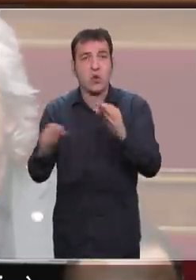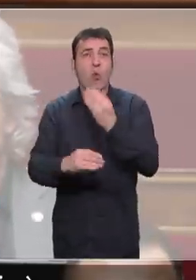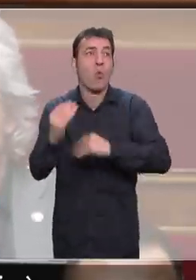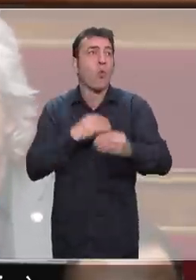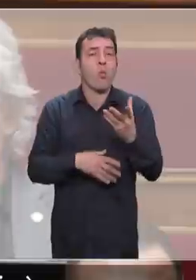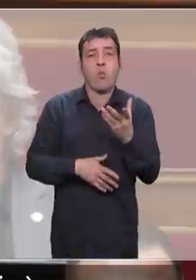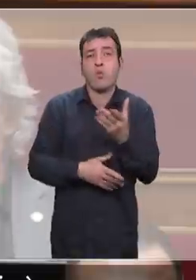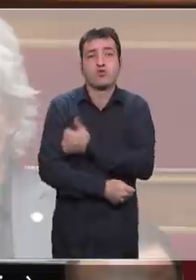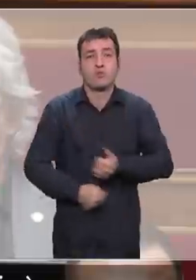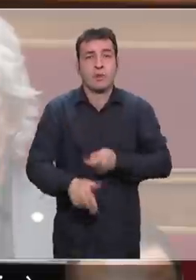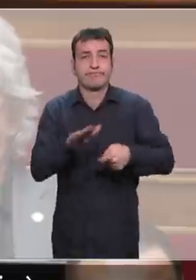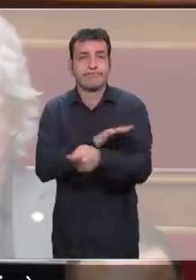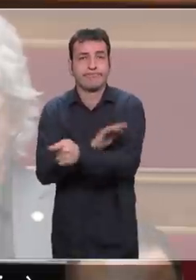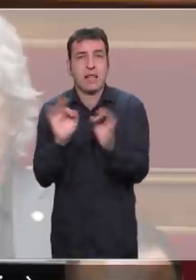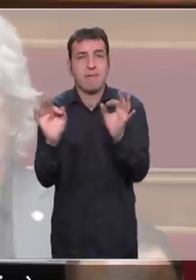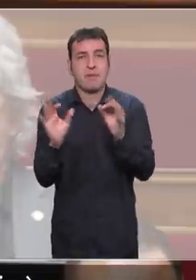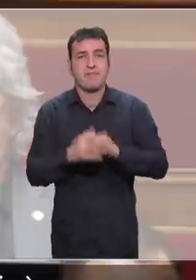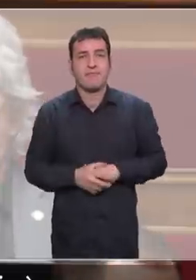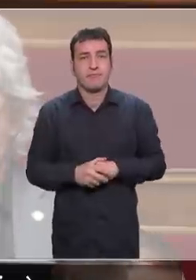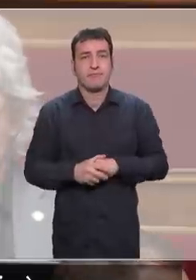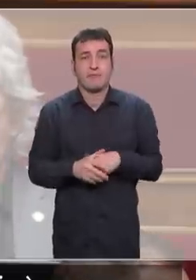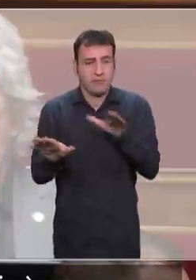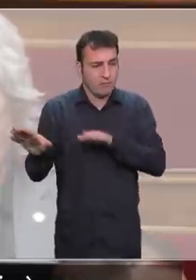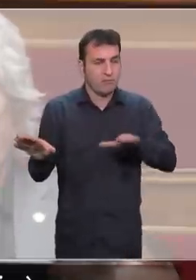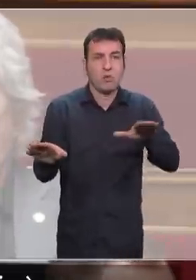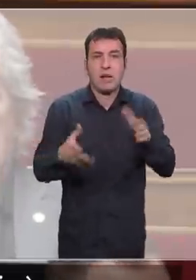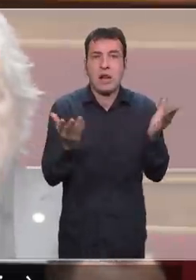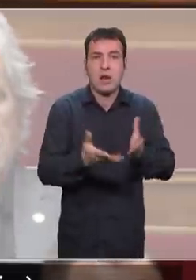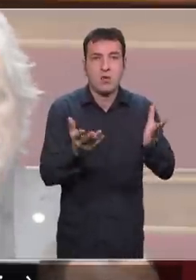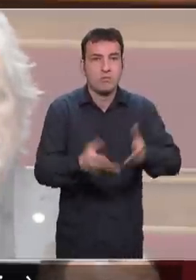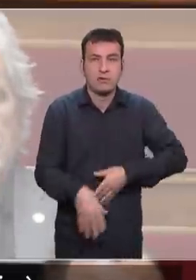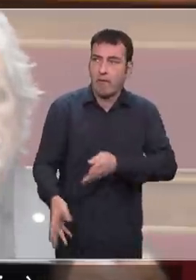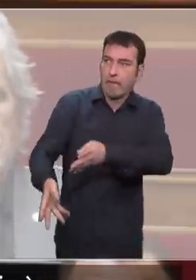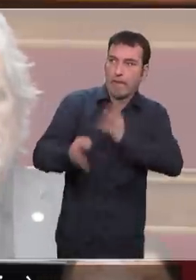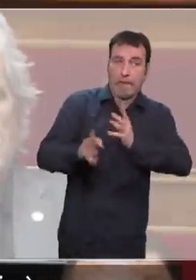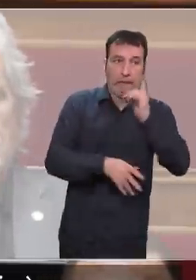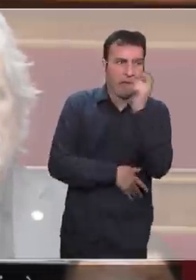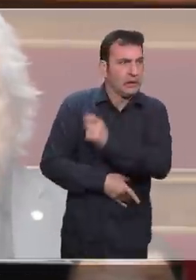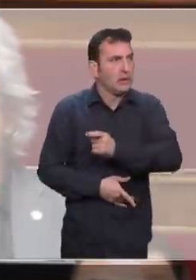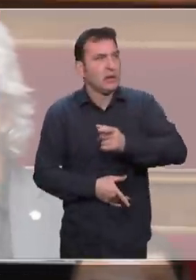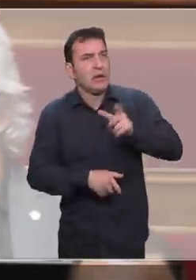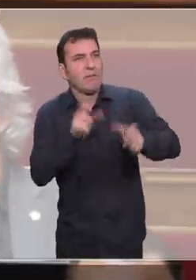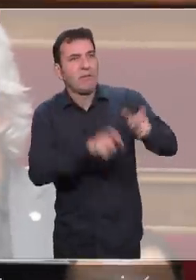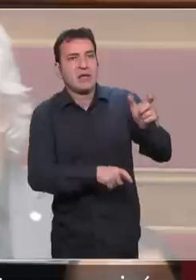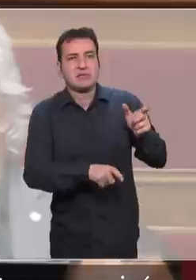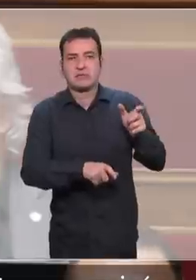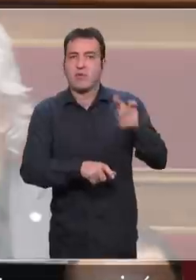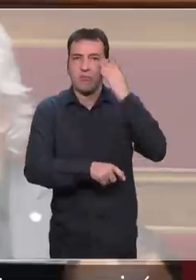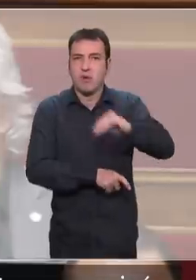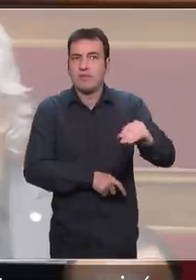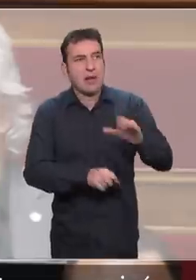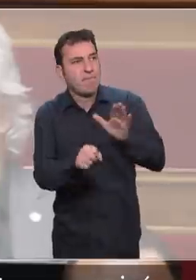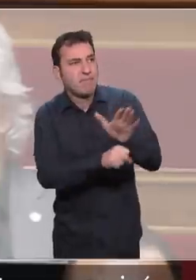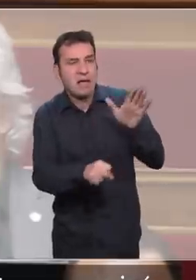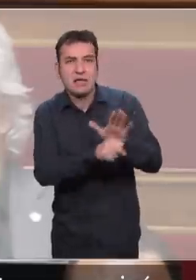indemnisation de chômage. Et pendant ce temps-là, les hôpitaux font face à un manque criant de soignants.